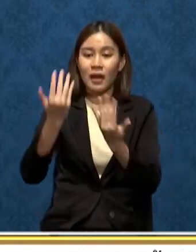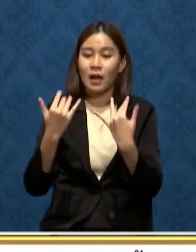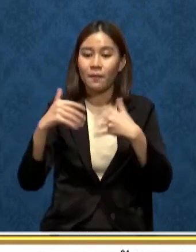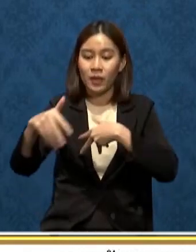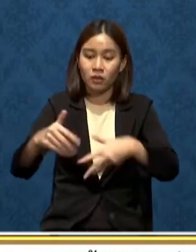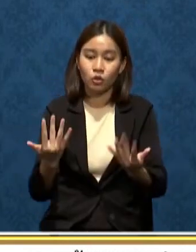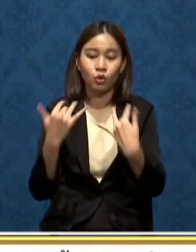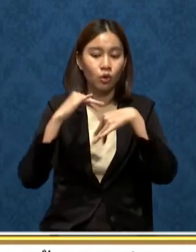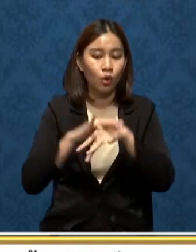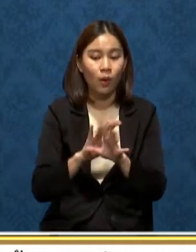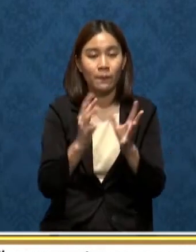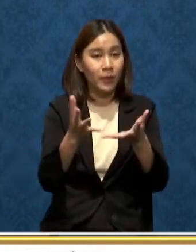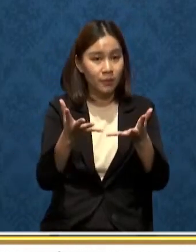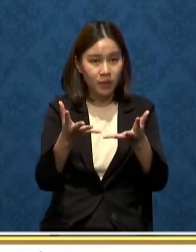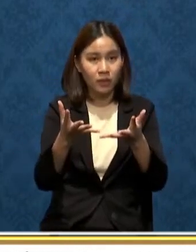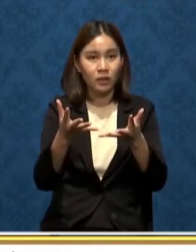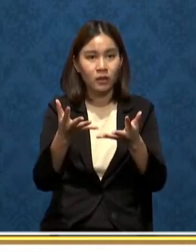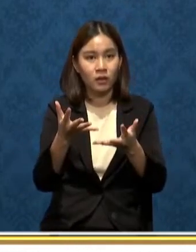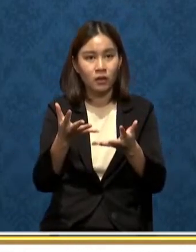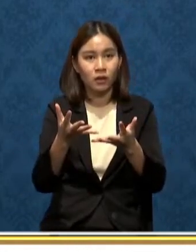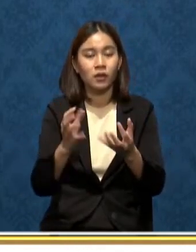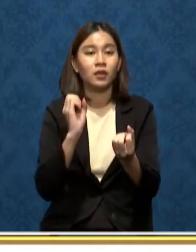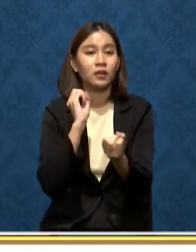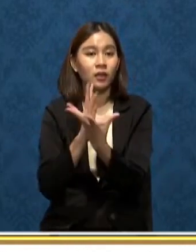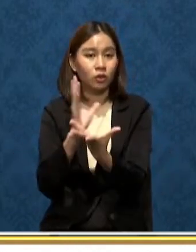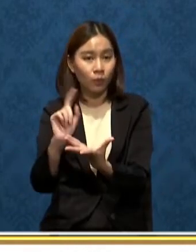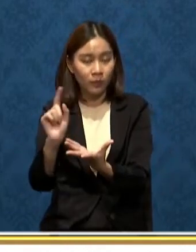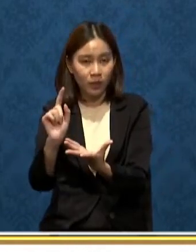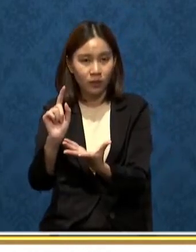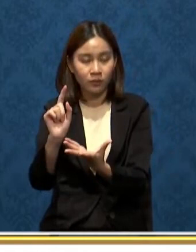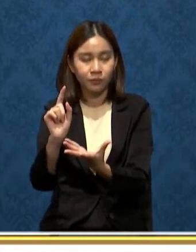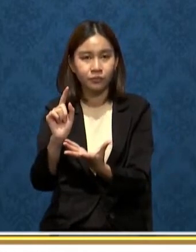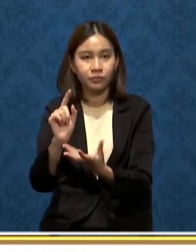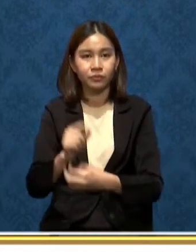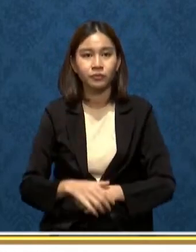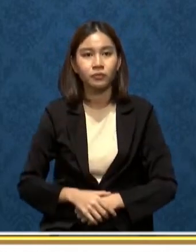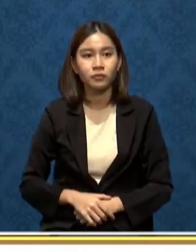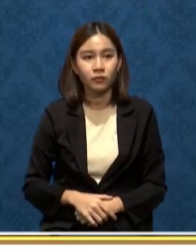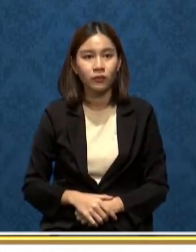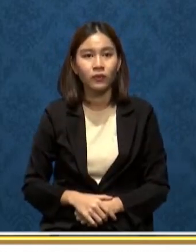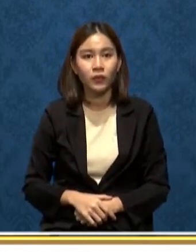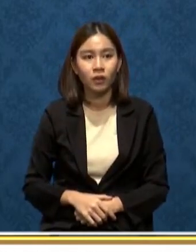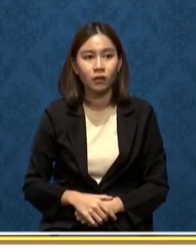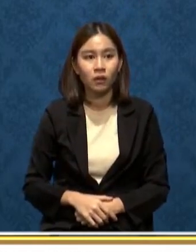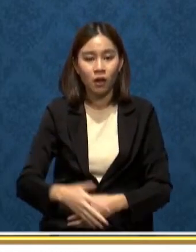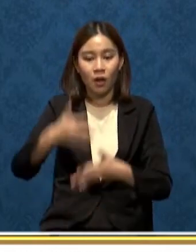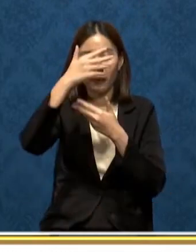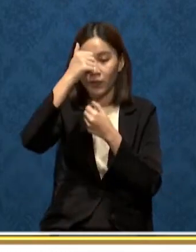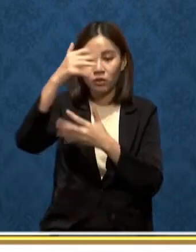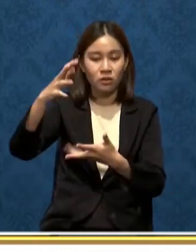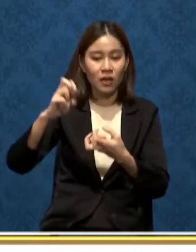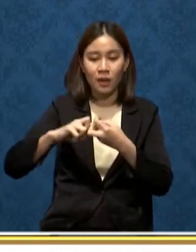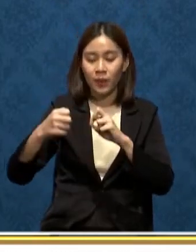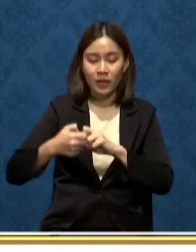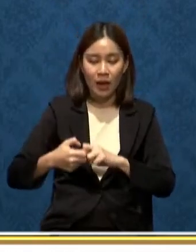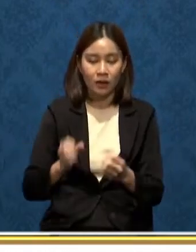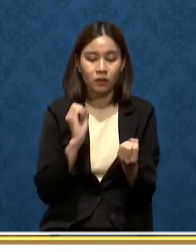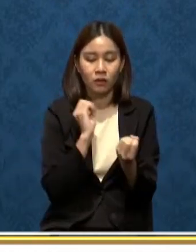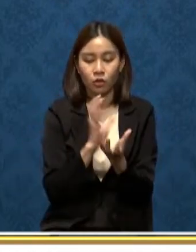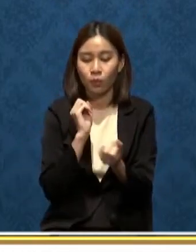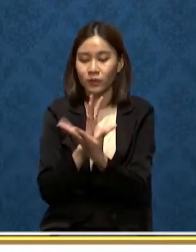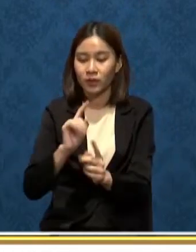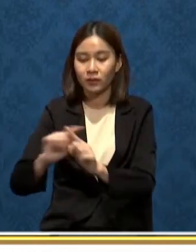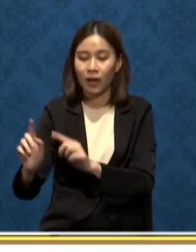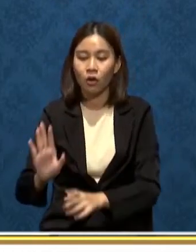รวมของพumping st millionผลทประชาชนใพนที่จะได้รบกคือการเพิกเฉยต่ปัหาและผกระทบ